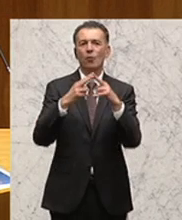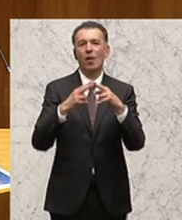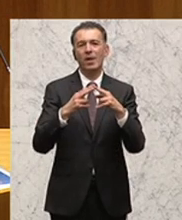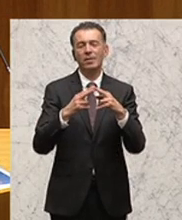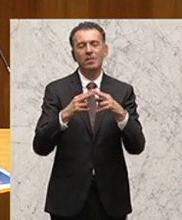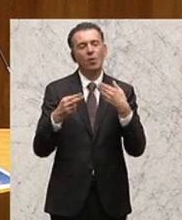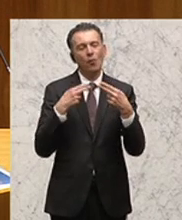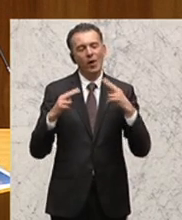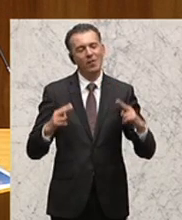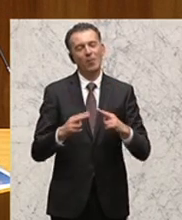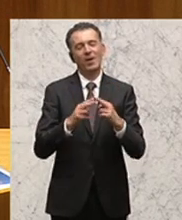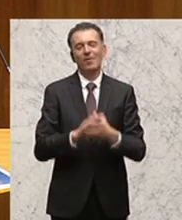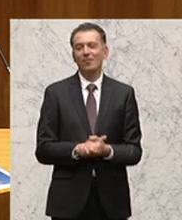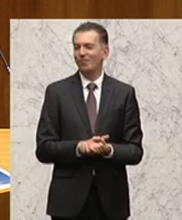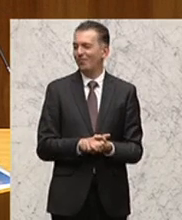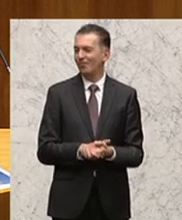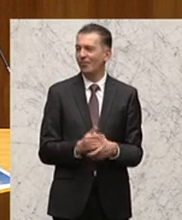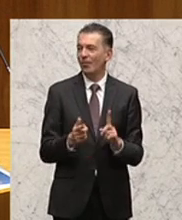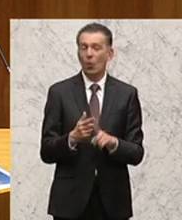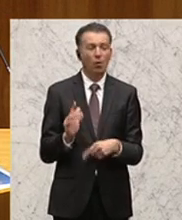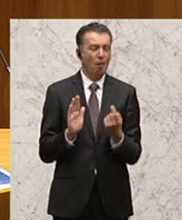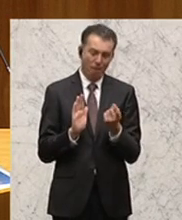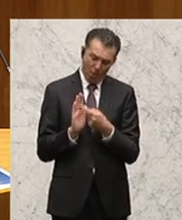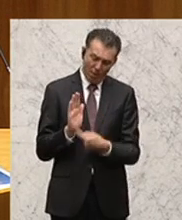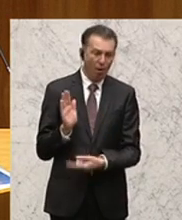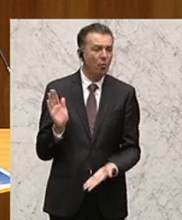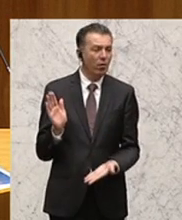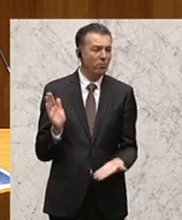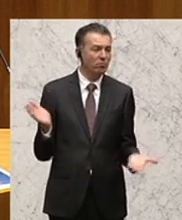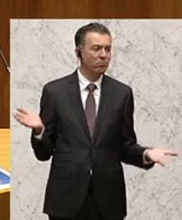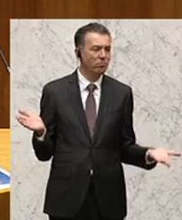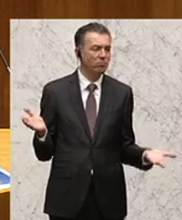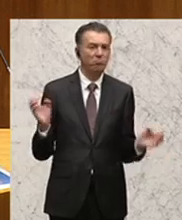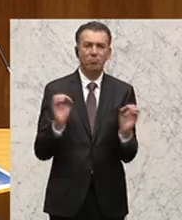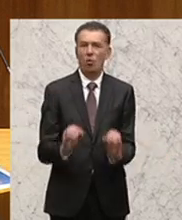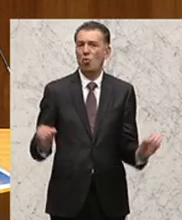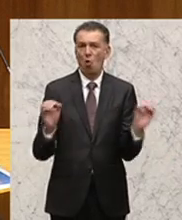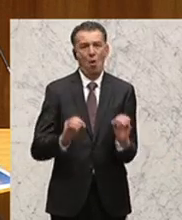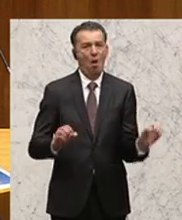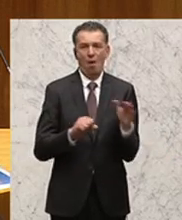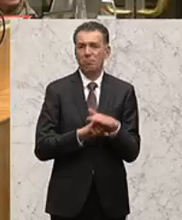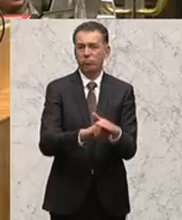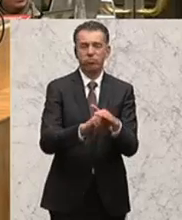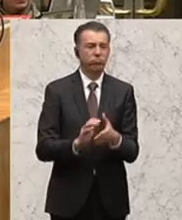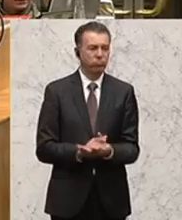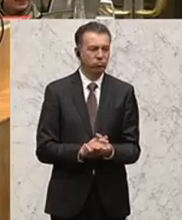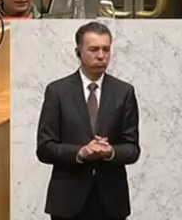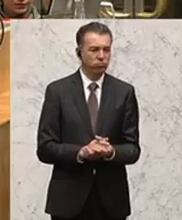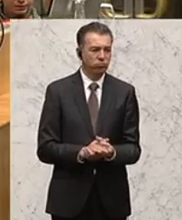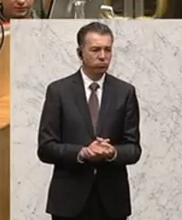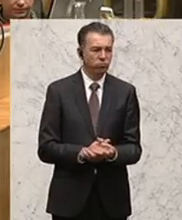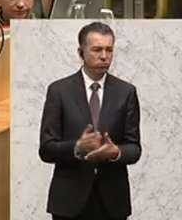Paris. Und in den Forderungen, die hier drinnen stehen, ist genau null Beitrag. Null. Ich habe